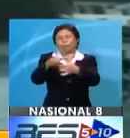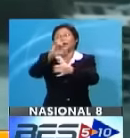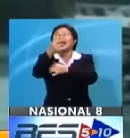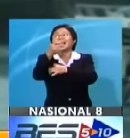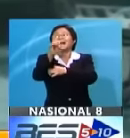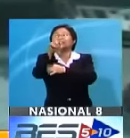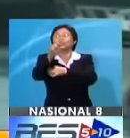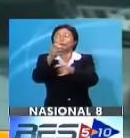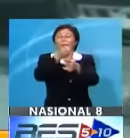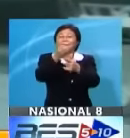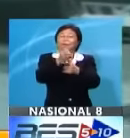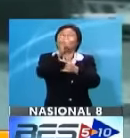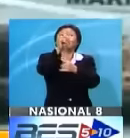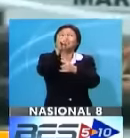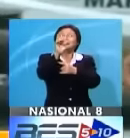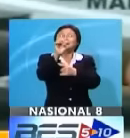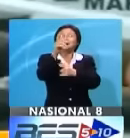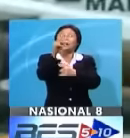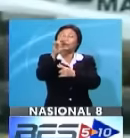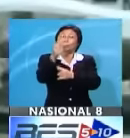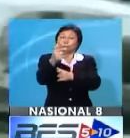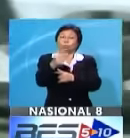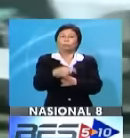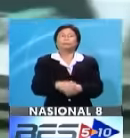atau tekong.